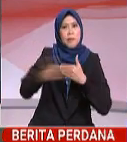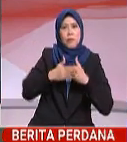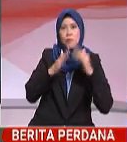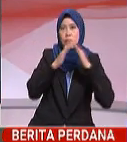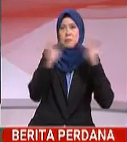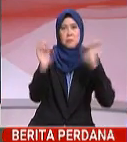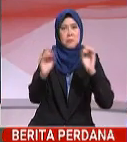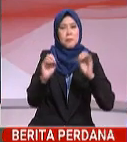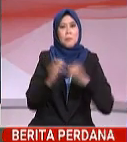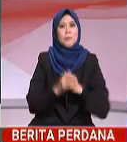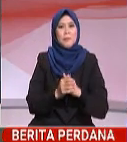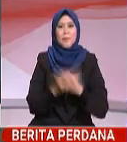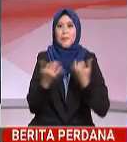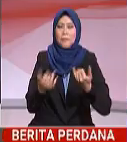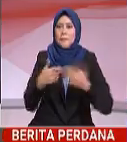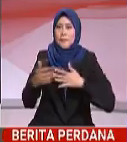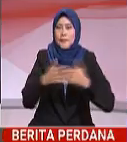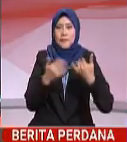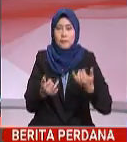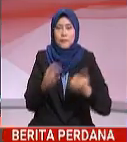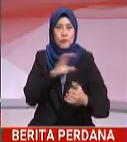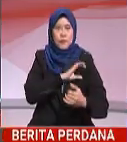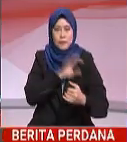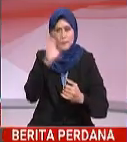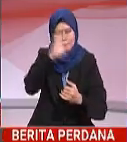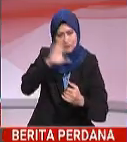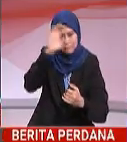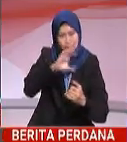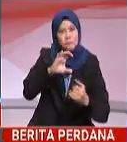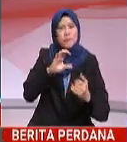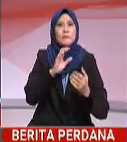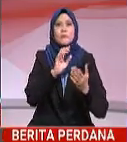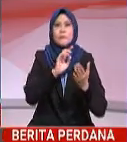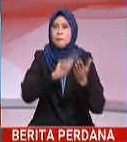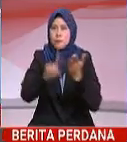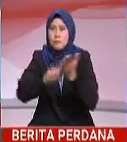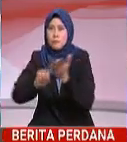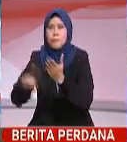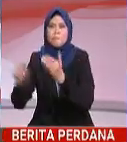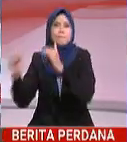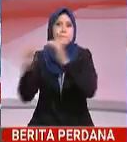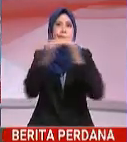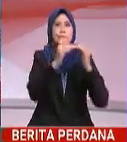serahkan pada pihak polis. Kita akan menjalankan siasatan secara adil dan saksama.